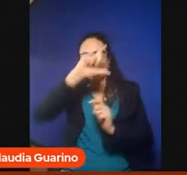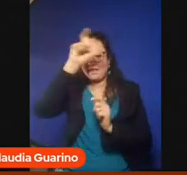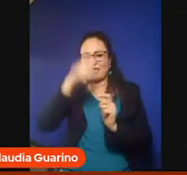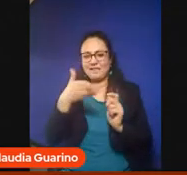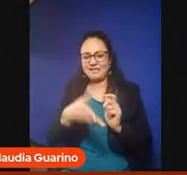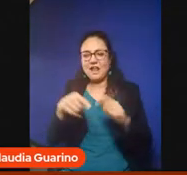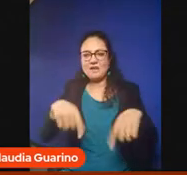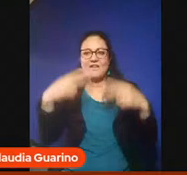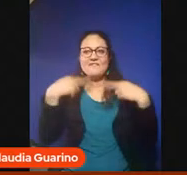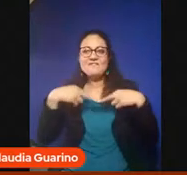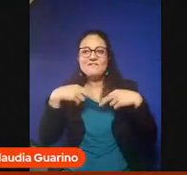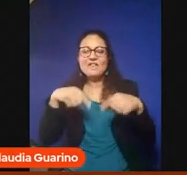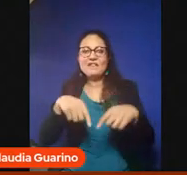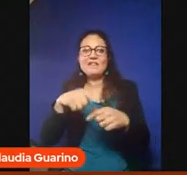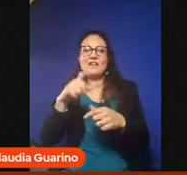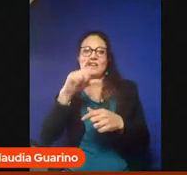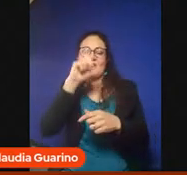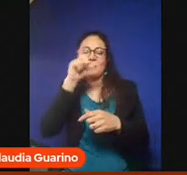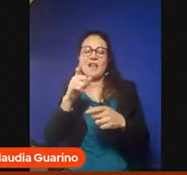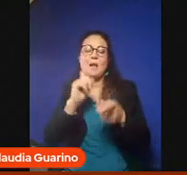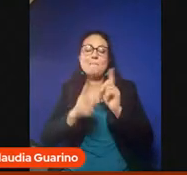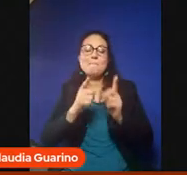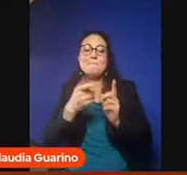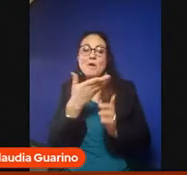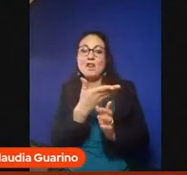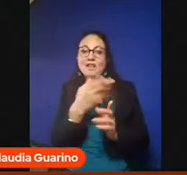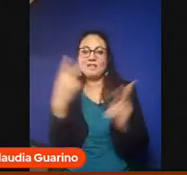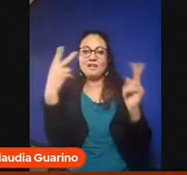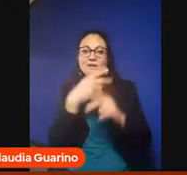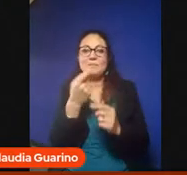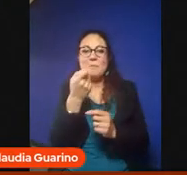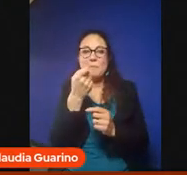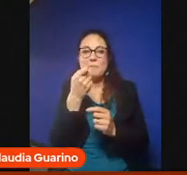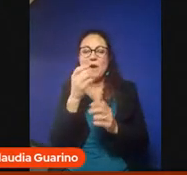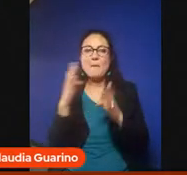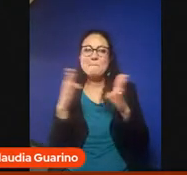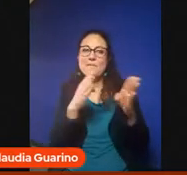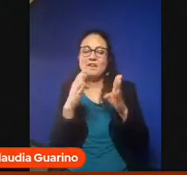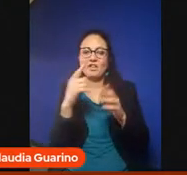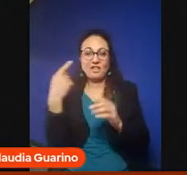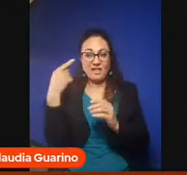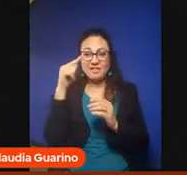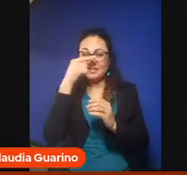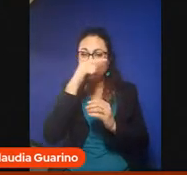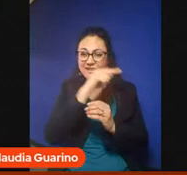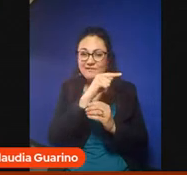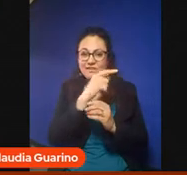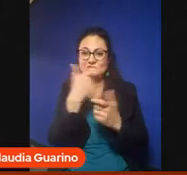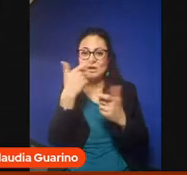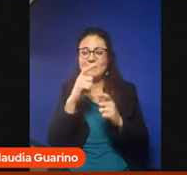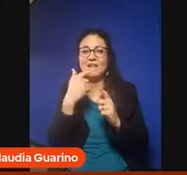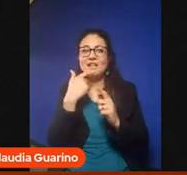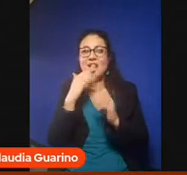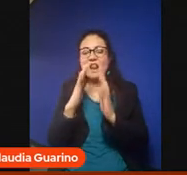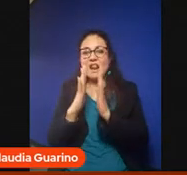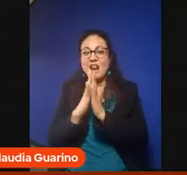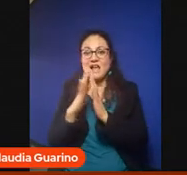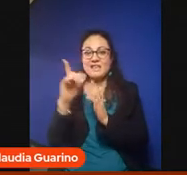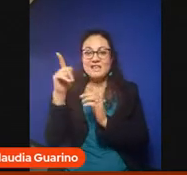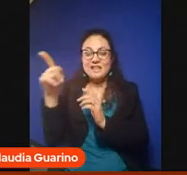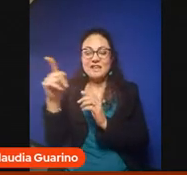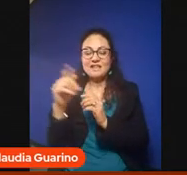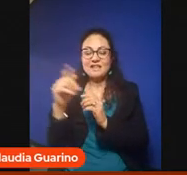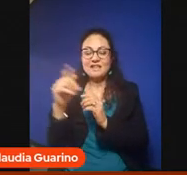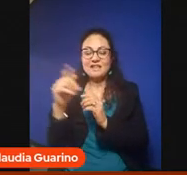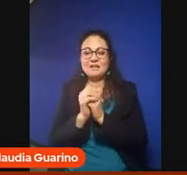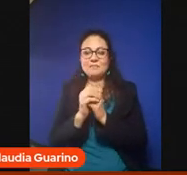la politica è stata anche un po', diciamo così, difficile per la Chiesa e così,